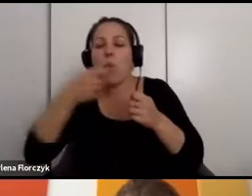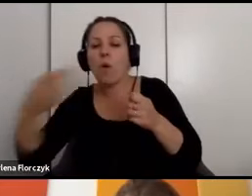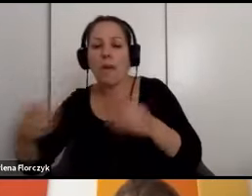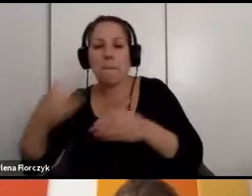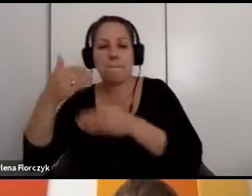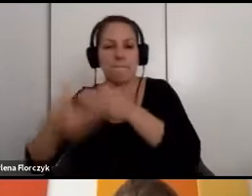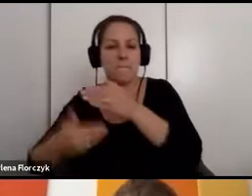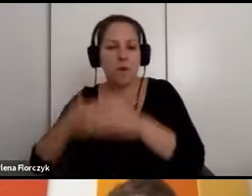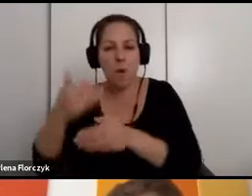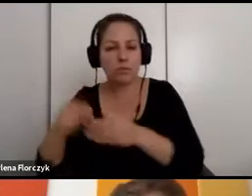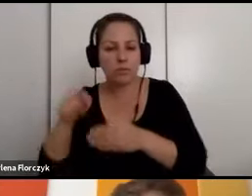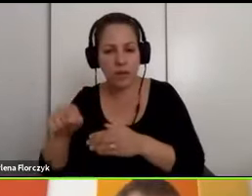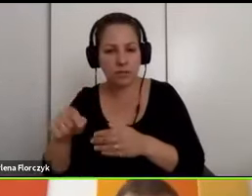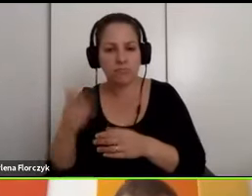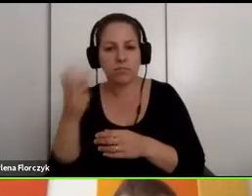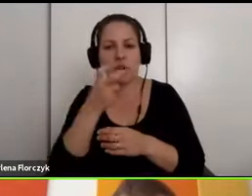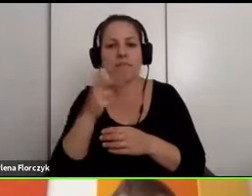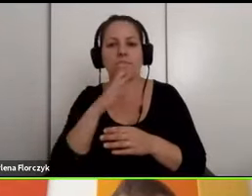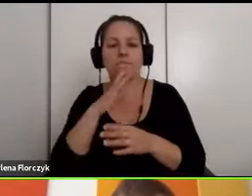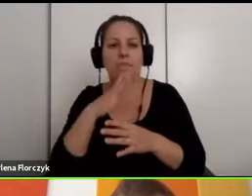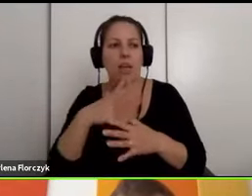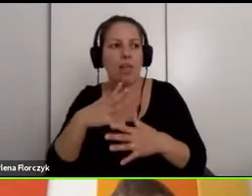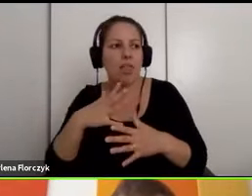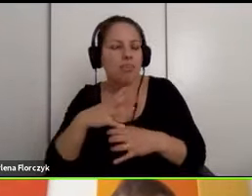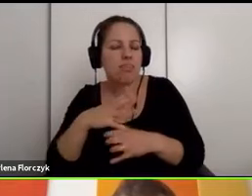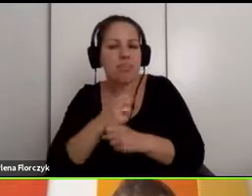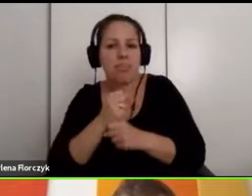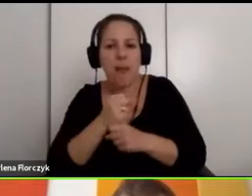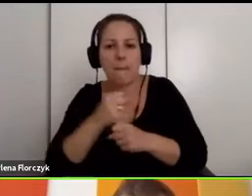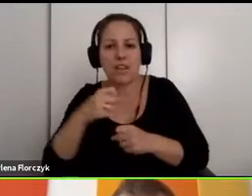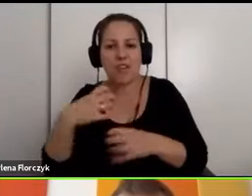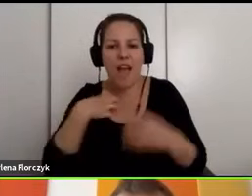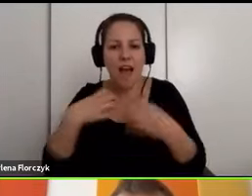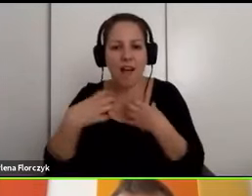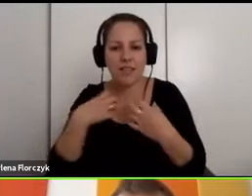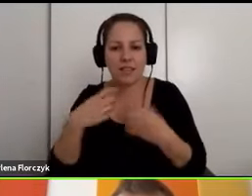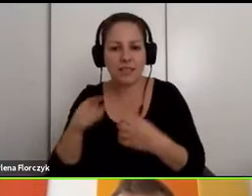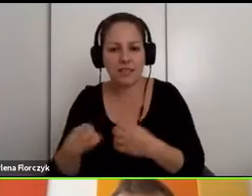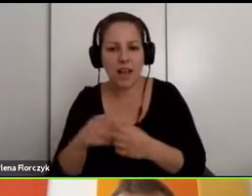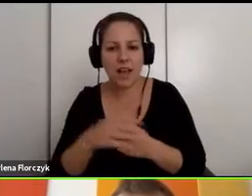jest też takie napięcie w artystach